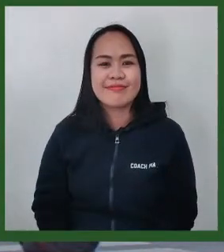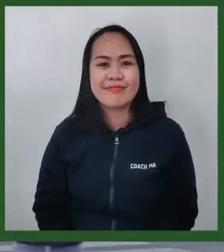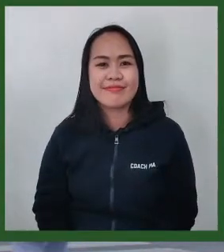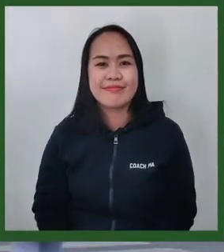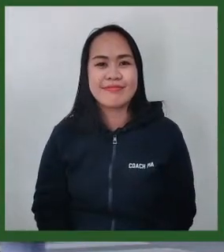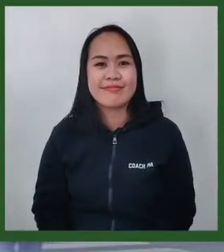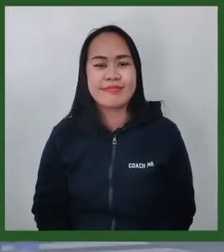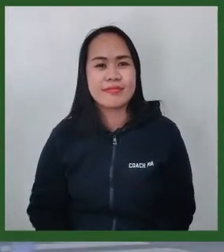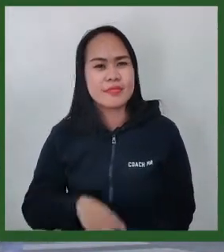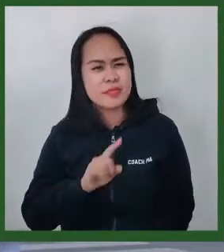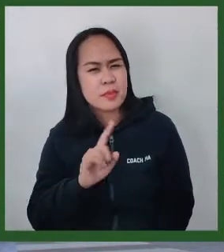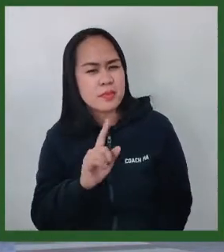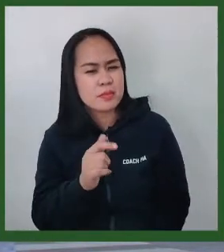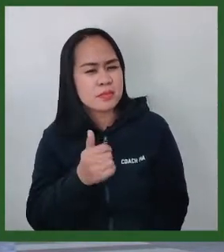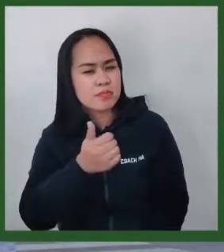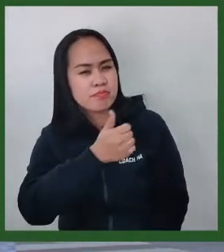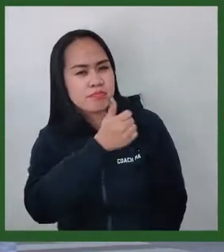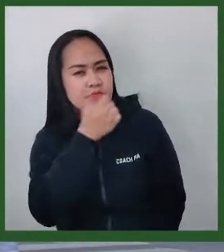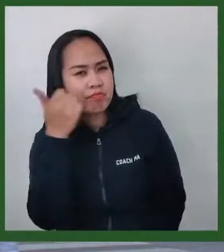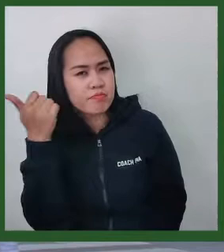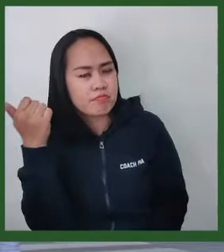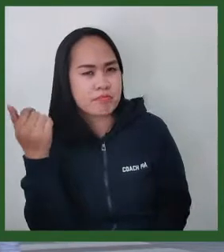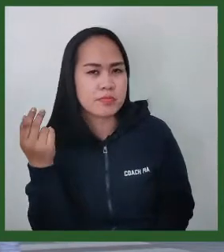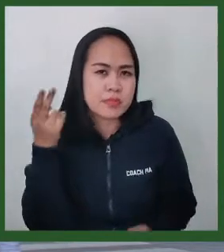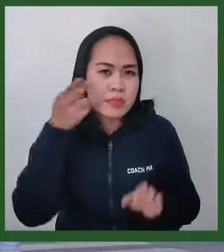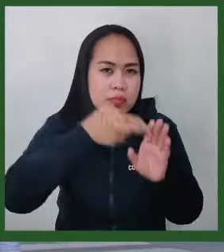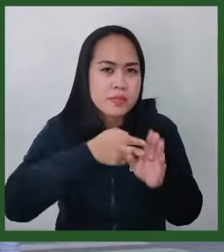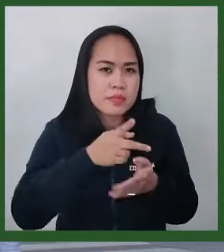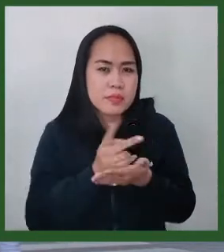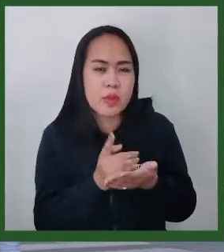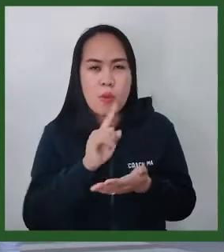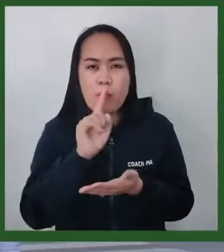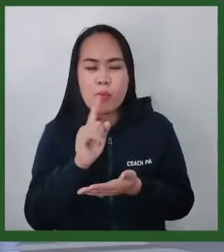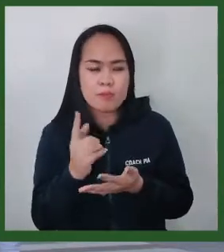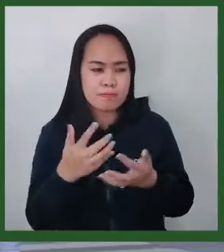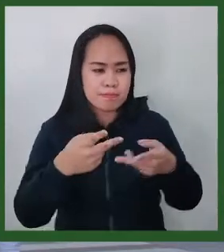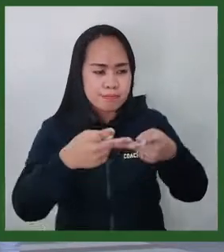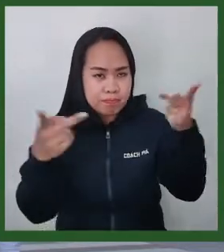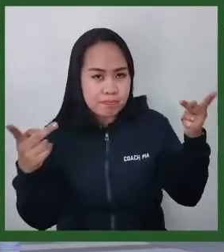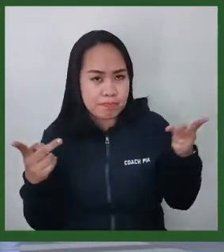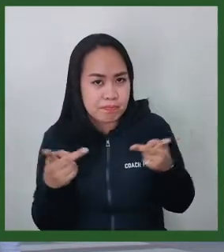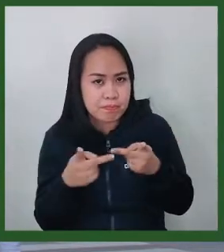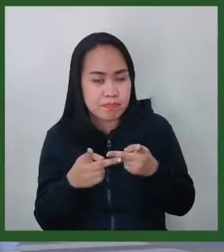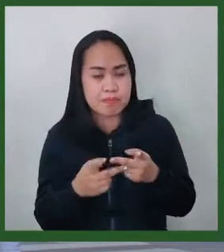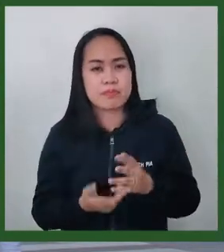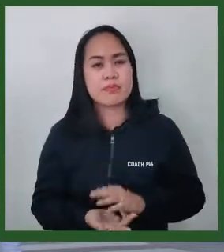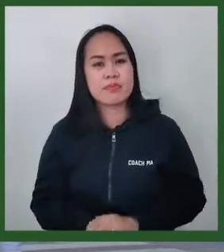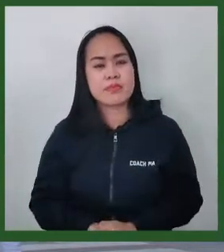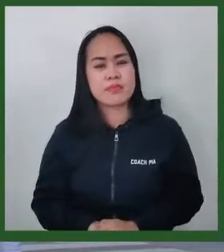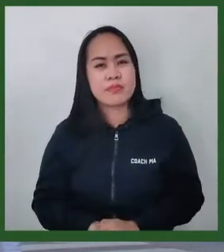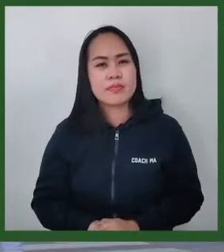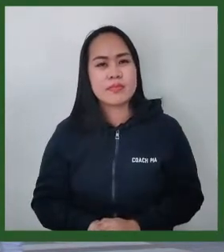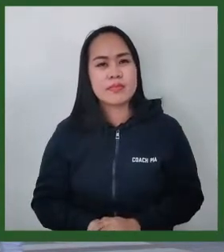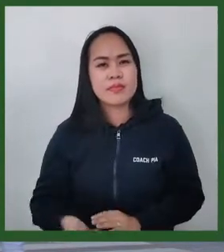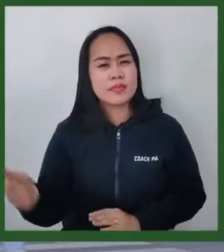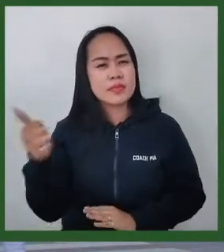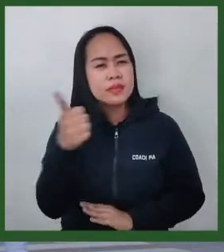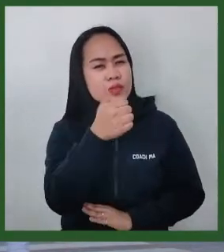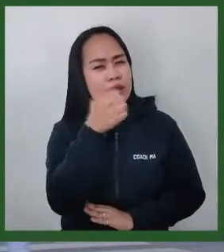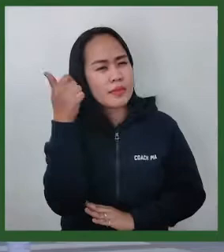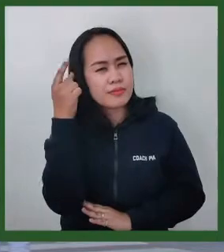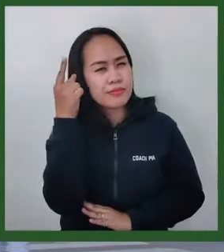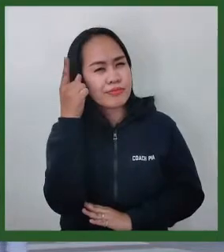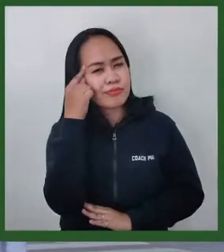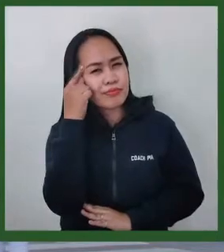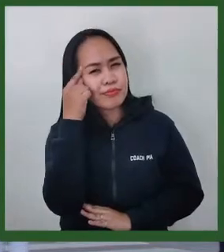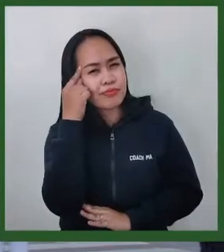din, siyempre, sa ating pag-iintindi sa ating mga facilities, siyempre, iba rin iniisip natin ang